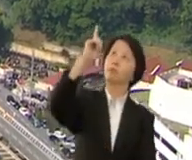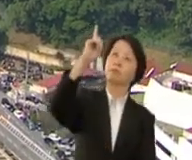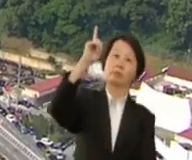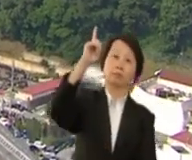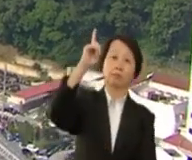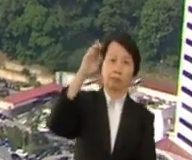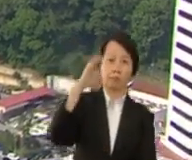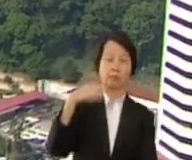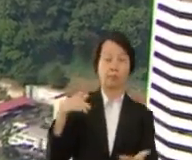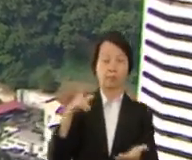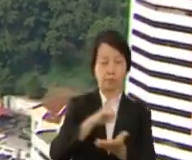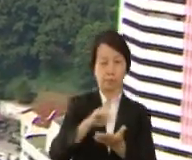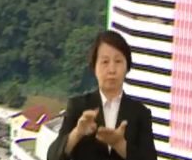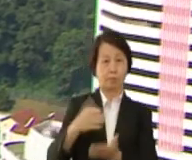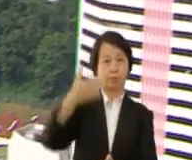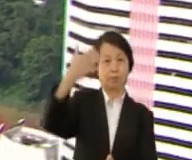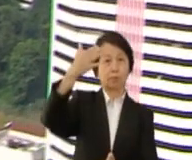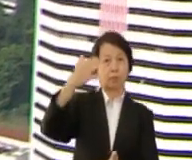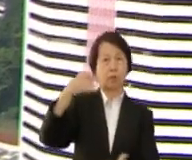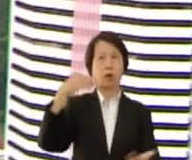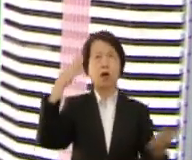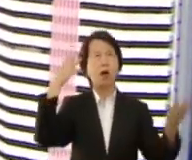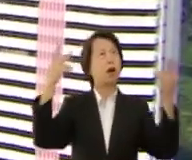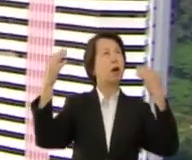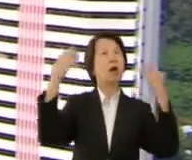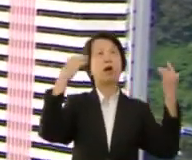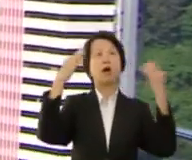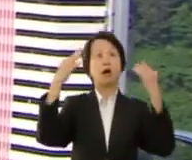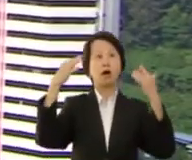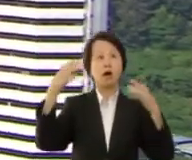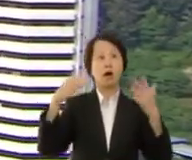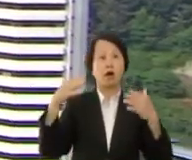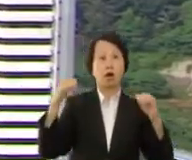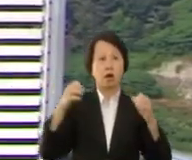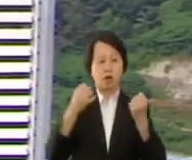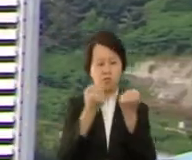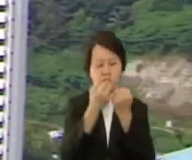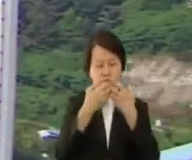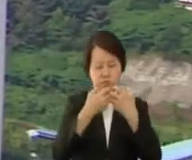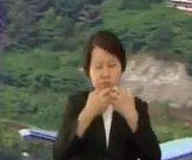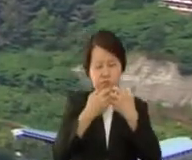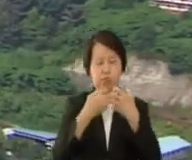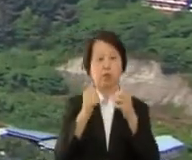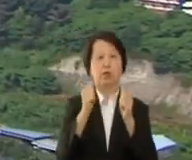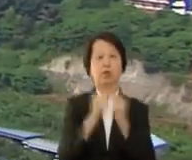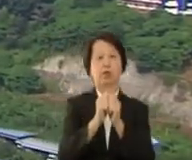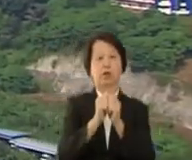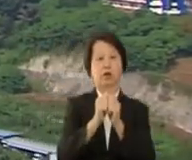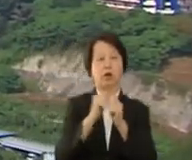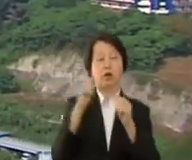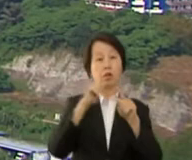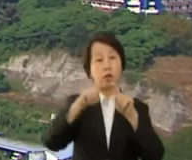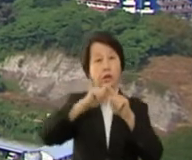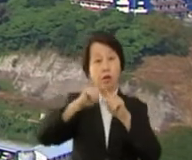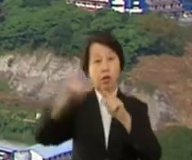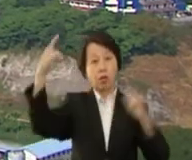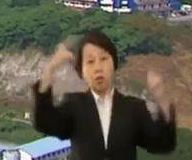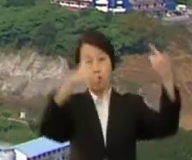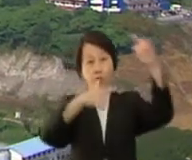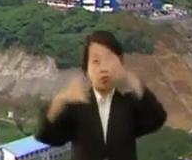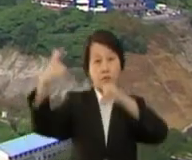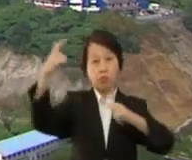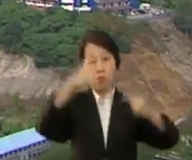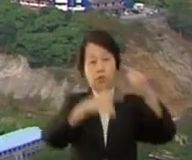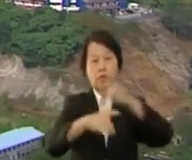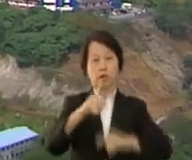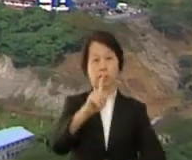Merdeka Kuala Lumpur akan digegarkan dengan aksi deruman enjin dan aksi-aksi dari pelbagai pesawat milik